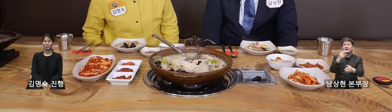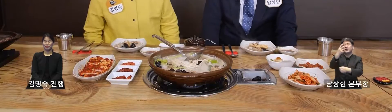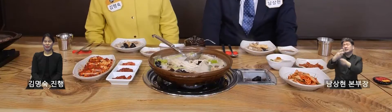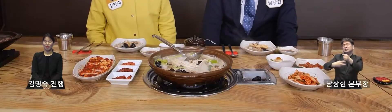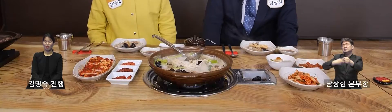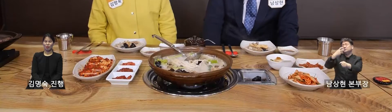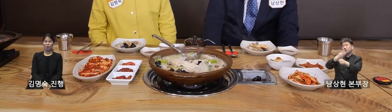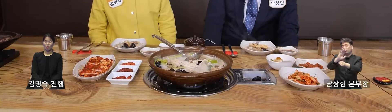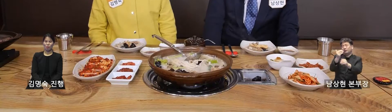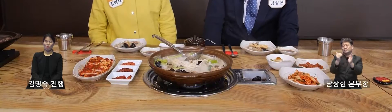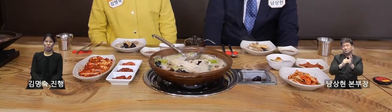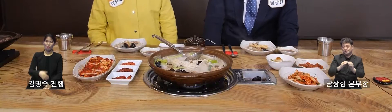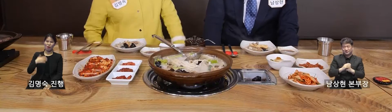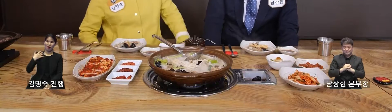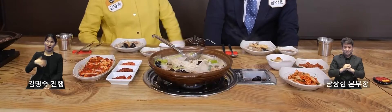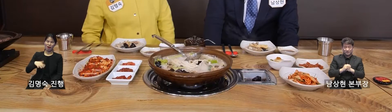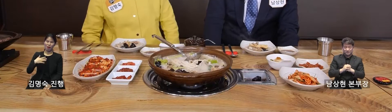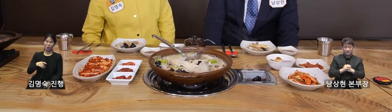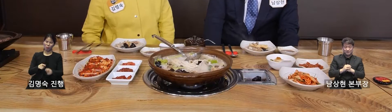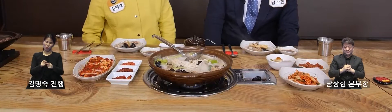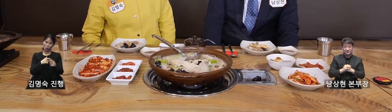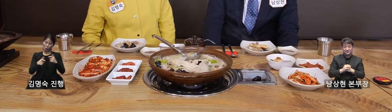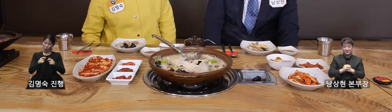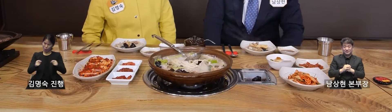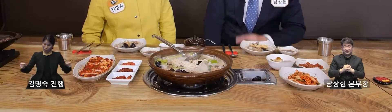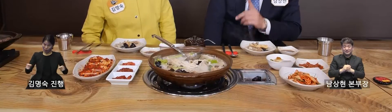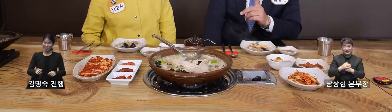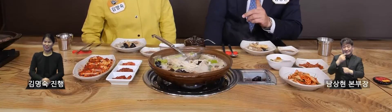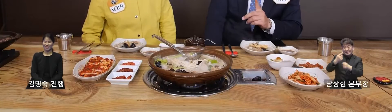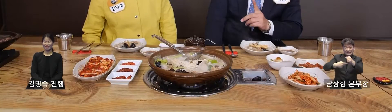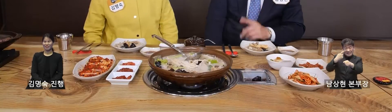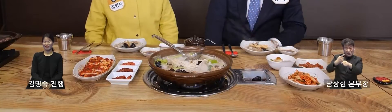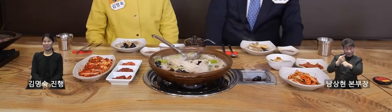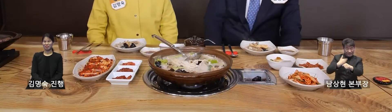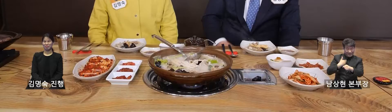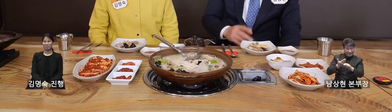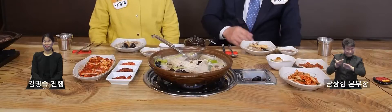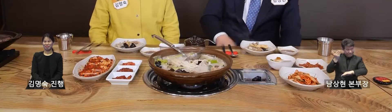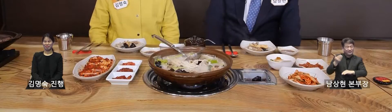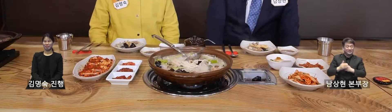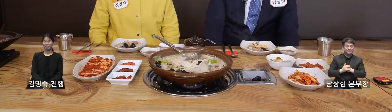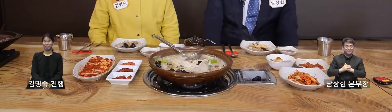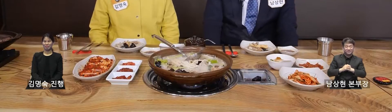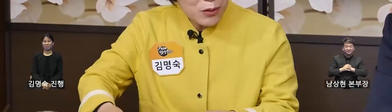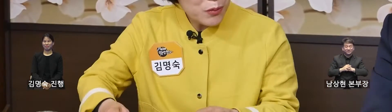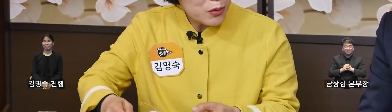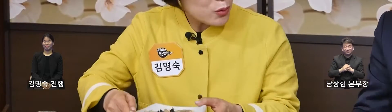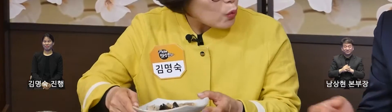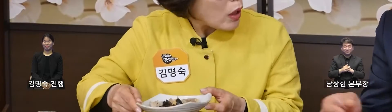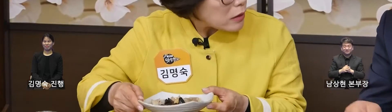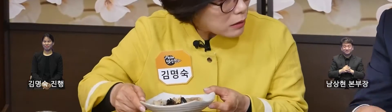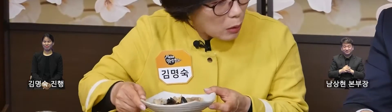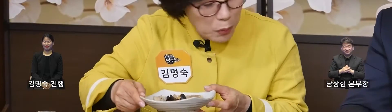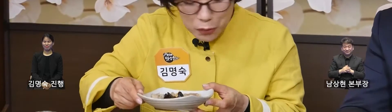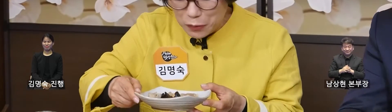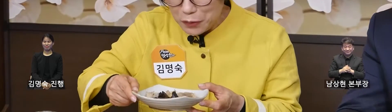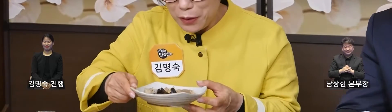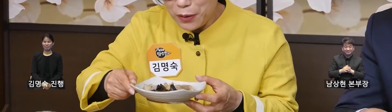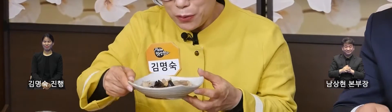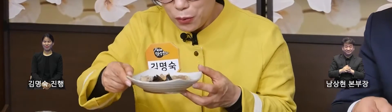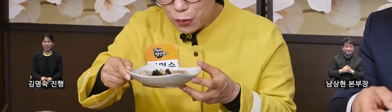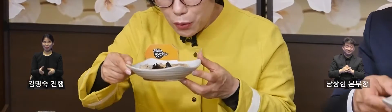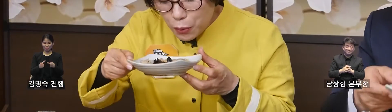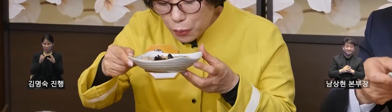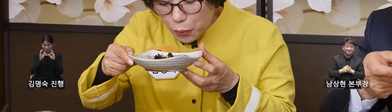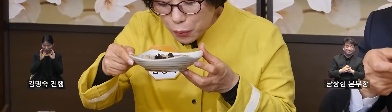20년 정도 됐습니다. 더 오래 되셨네요? 1년 더 됐네요. 제가 조금 더. 예. 그러면은 네. 공간에도 한번